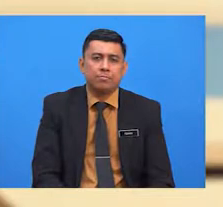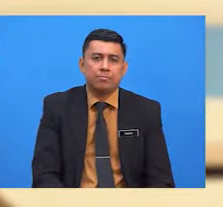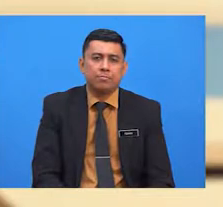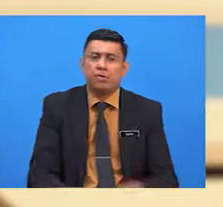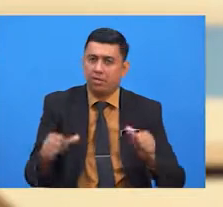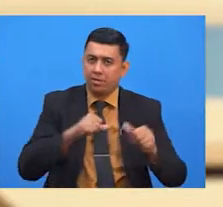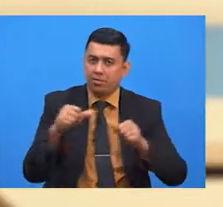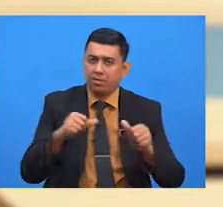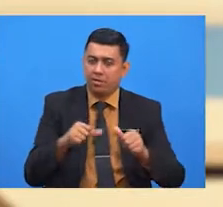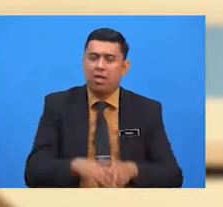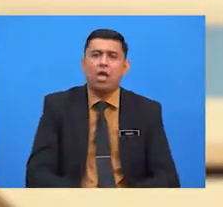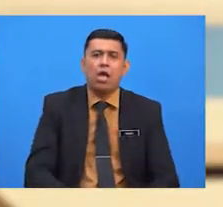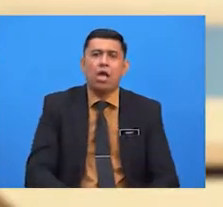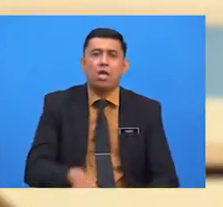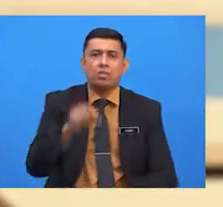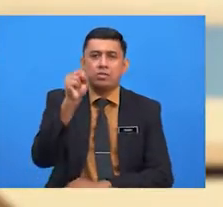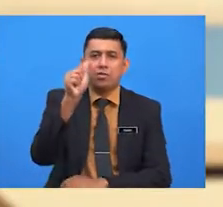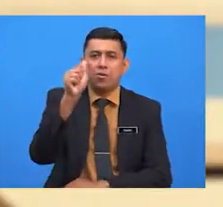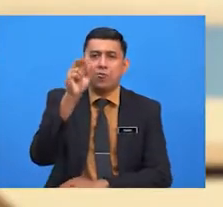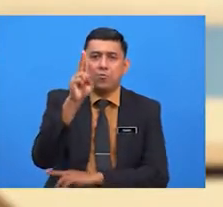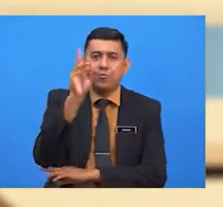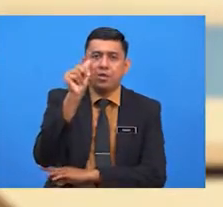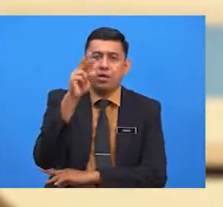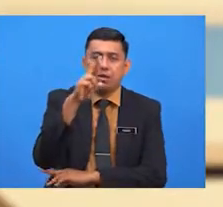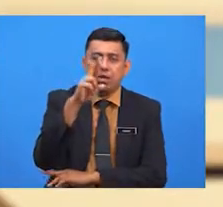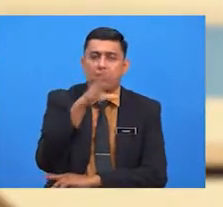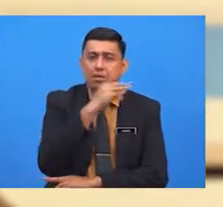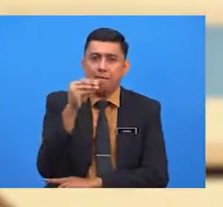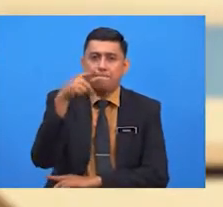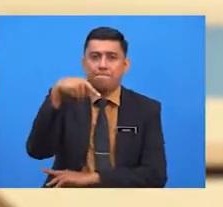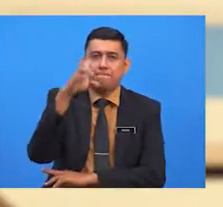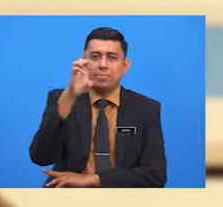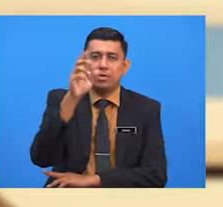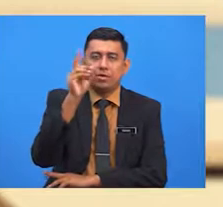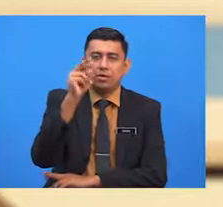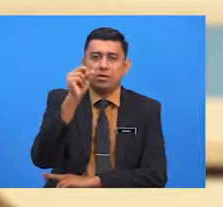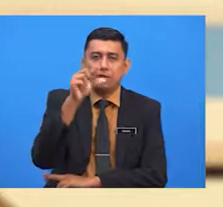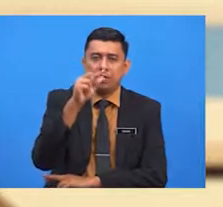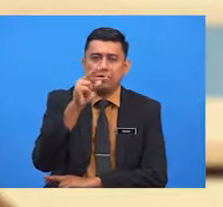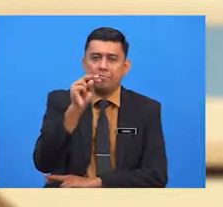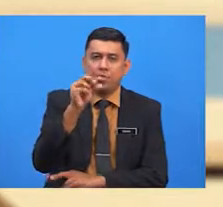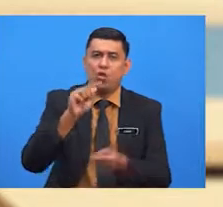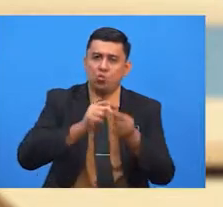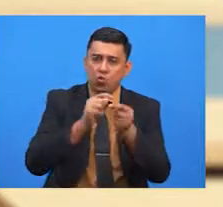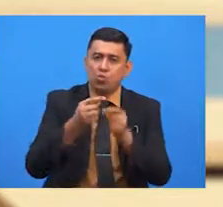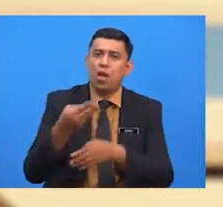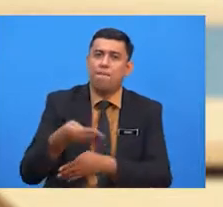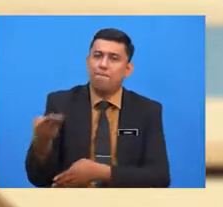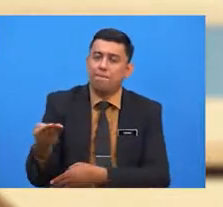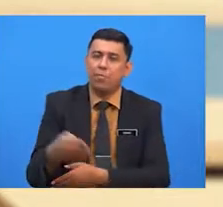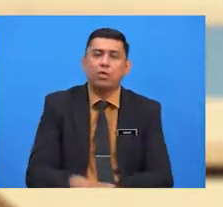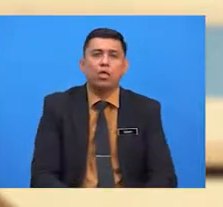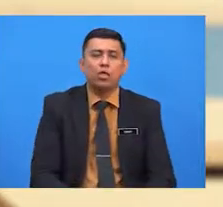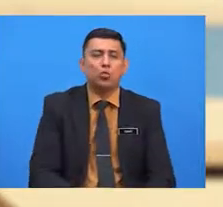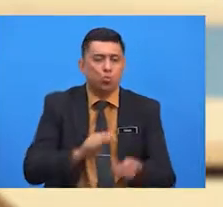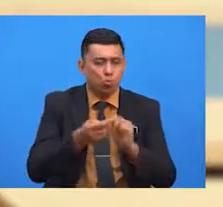Kegiatan saudagar dan pedagang bertukar-tukar barang juga membawa kepada pertukaran ilmu